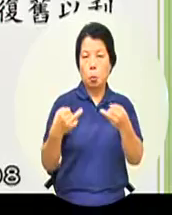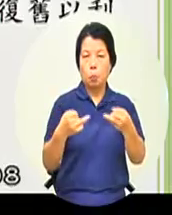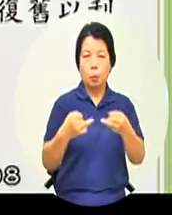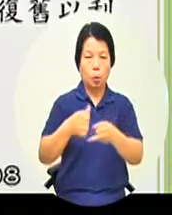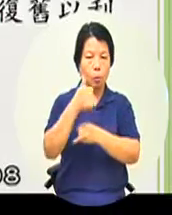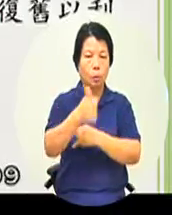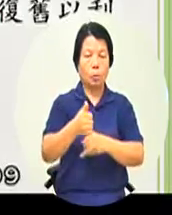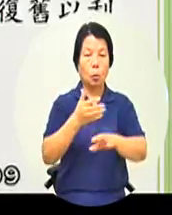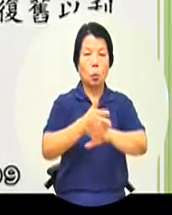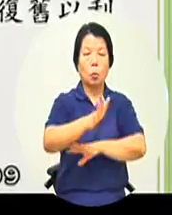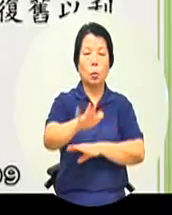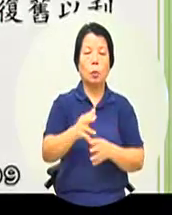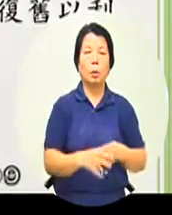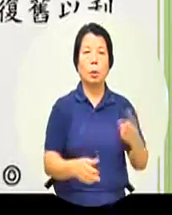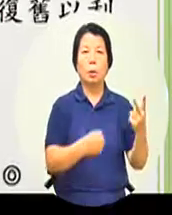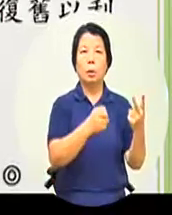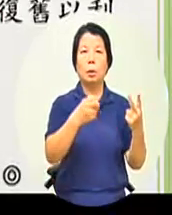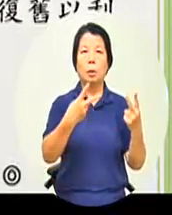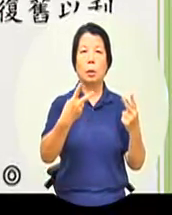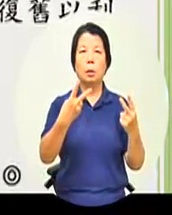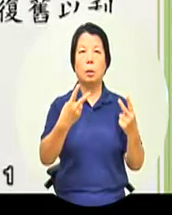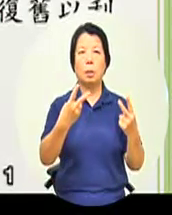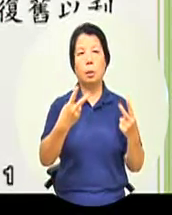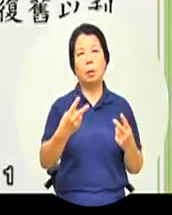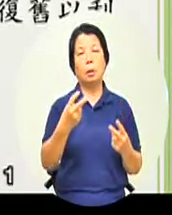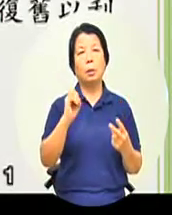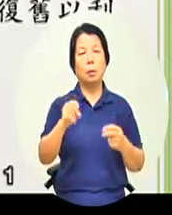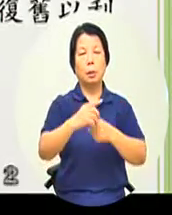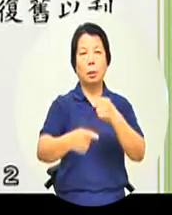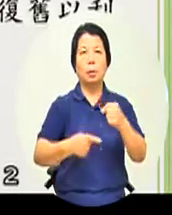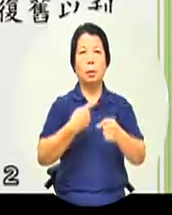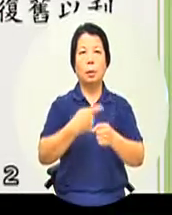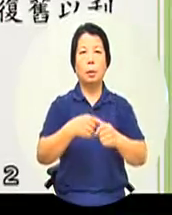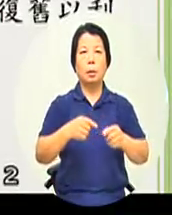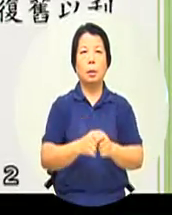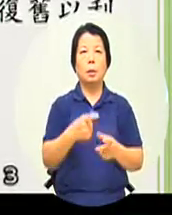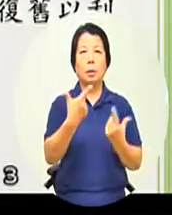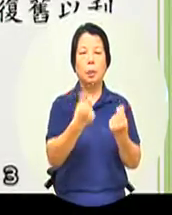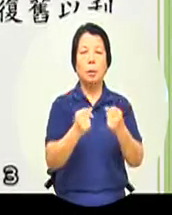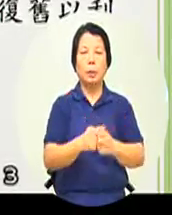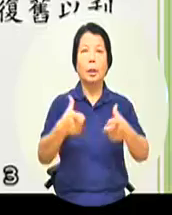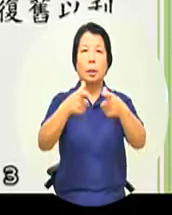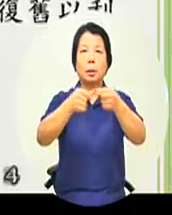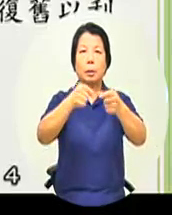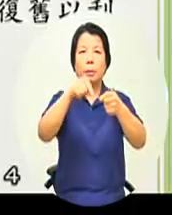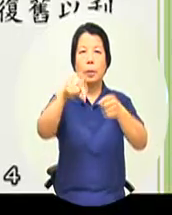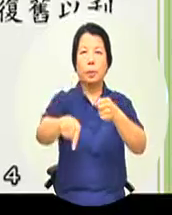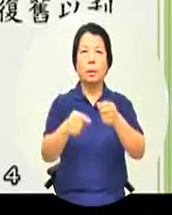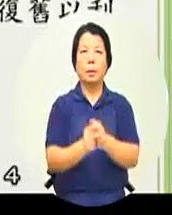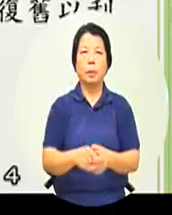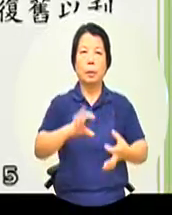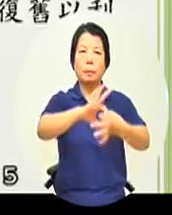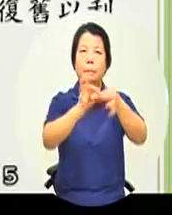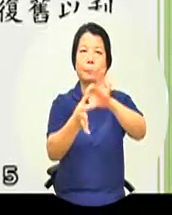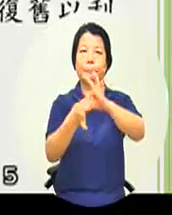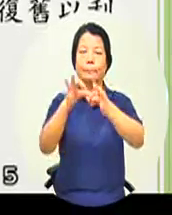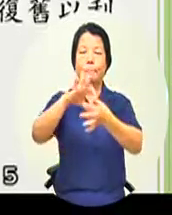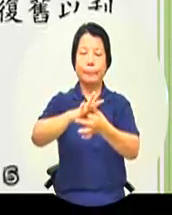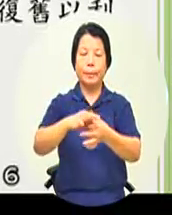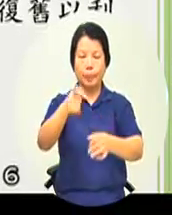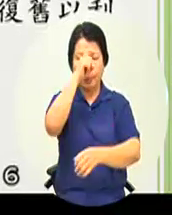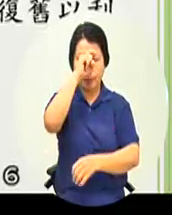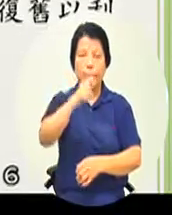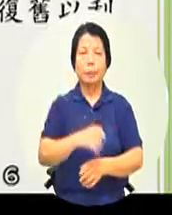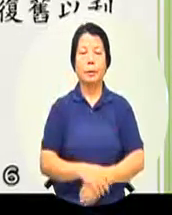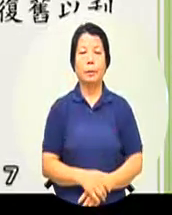哈，啊，2002年嘞东京奥运会棒球场对不对？哈，棒垒球的项目成为奥运会啊，哦。啊，希望会